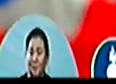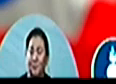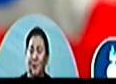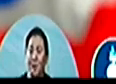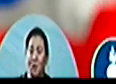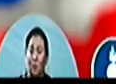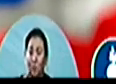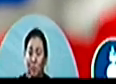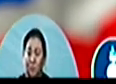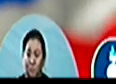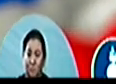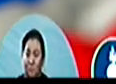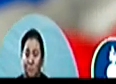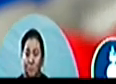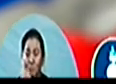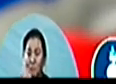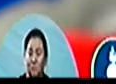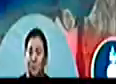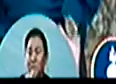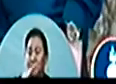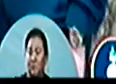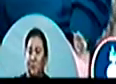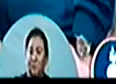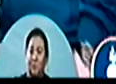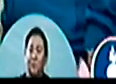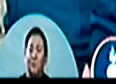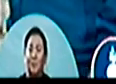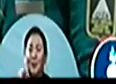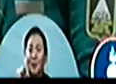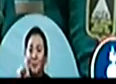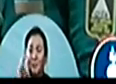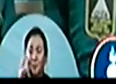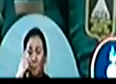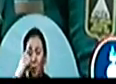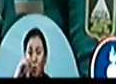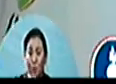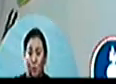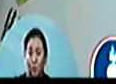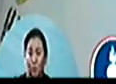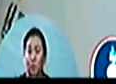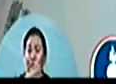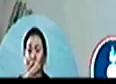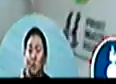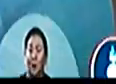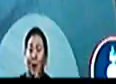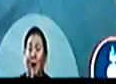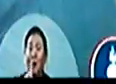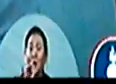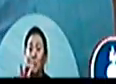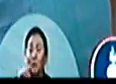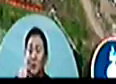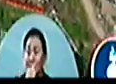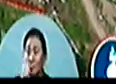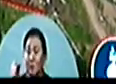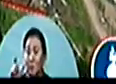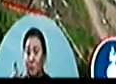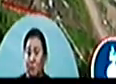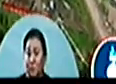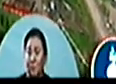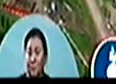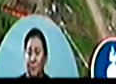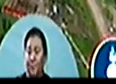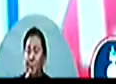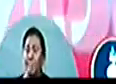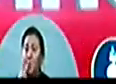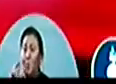нам хизээж хүлээн зөвшөөрөхгүй. Иргэний бүртгэл, нийгмийн даатгал, эрүүл мэнд, татвар зэрэг төрийн үйлчлэгийг